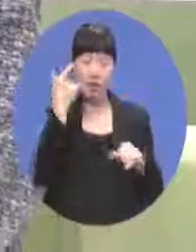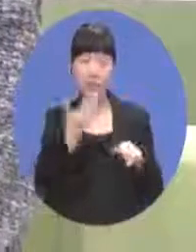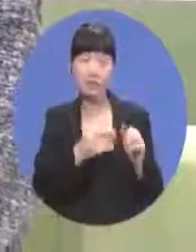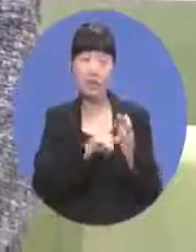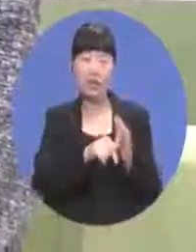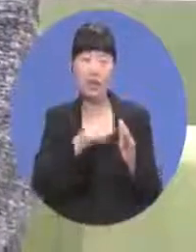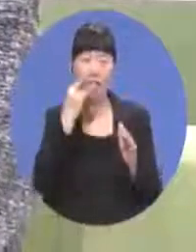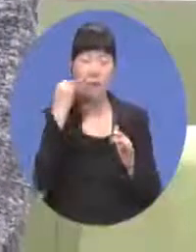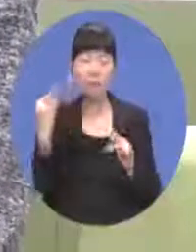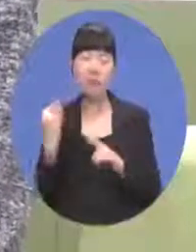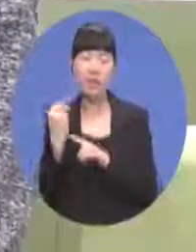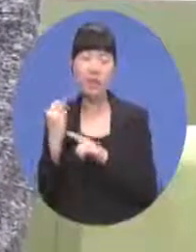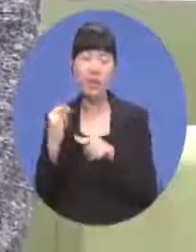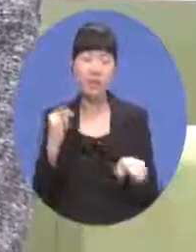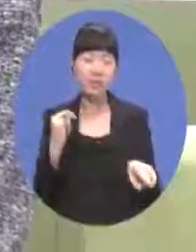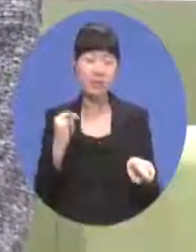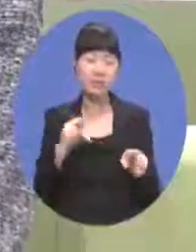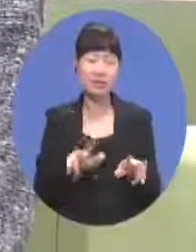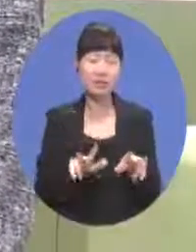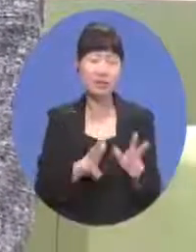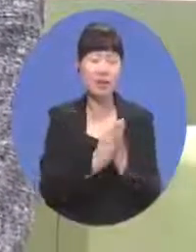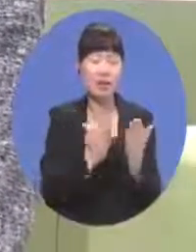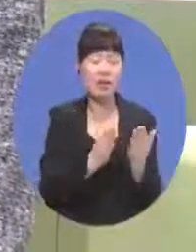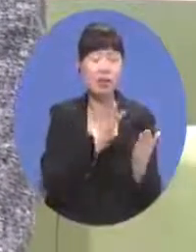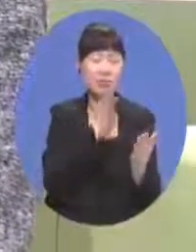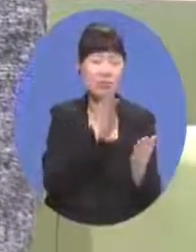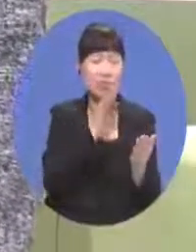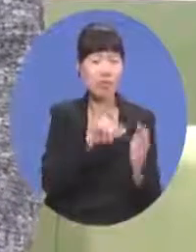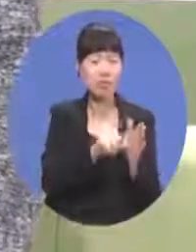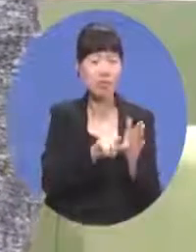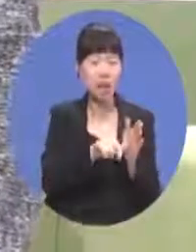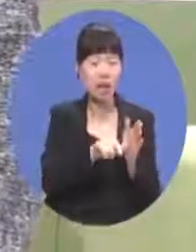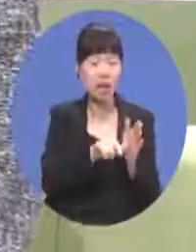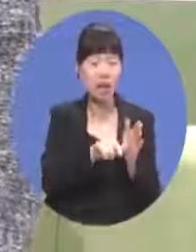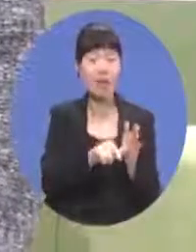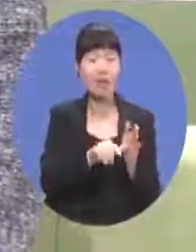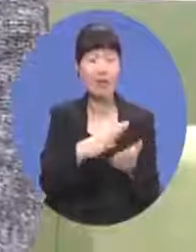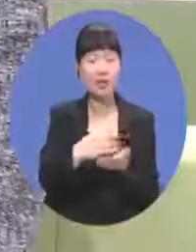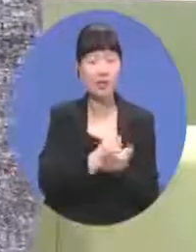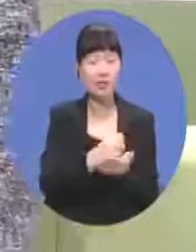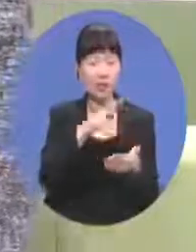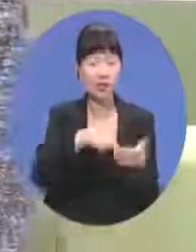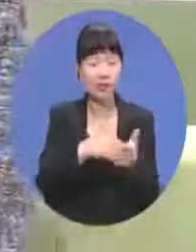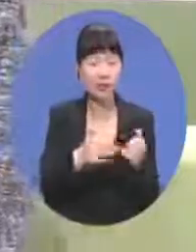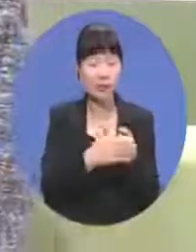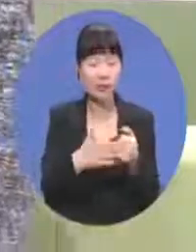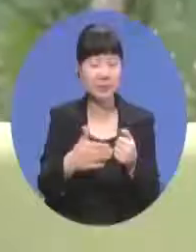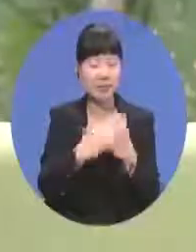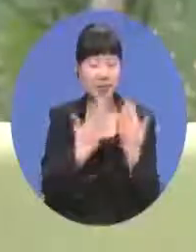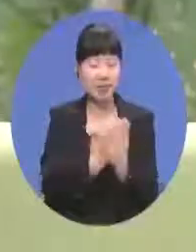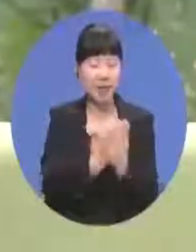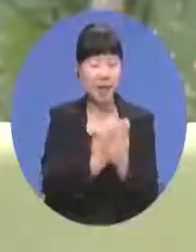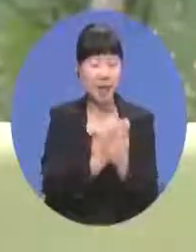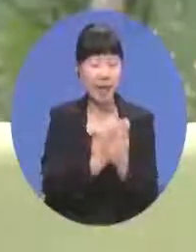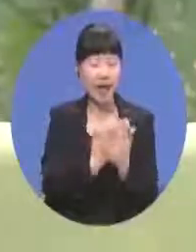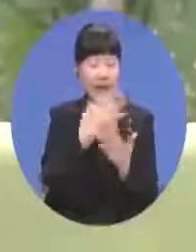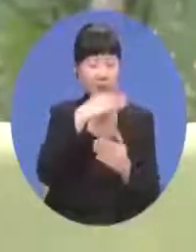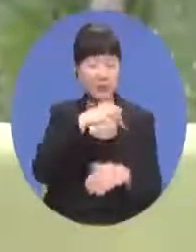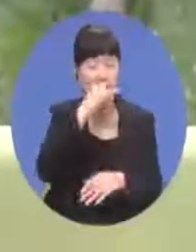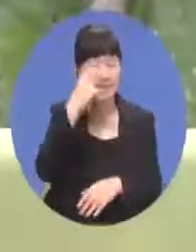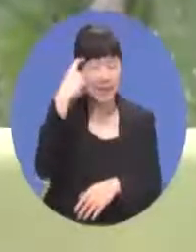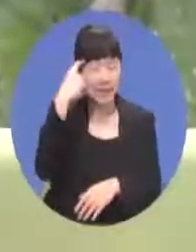하는데 이제 어머님들은 이 아이가 이 책을 진짜 그 시간을 들여서 읽은 만큼 다 같이 본전을 뽑았나 그렇죠, 이런 그렇죠. 생각이 자꾸